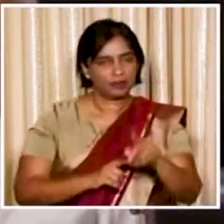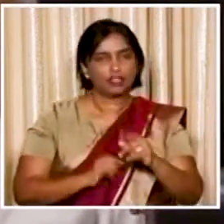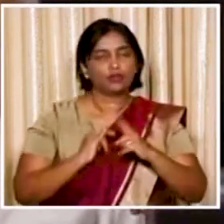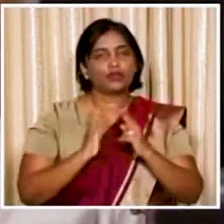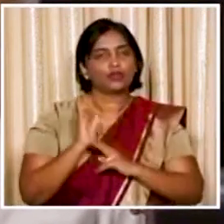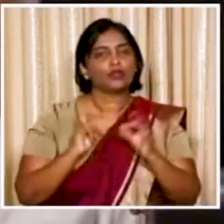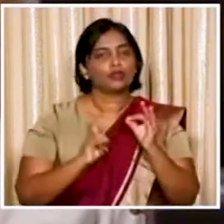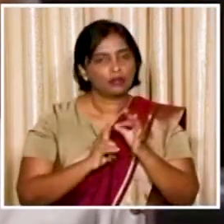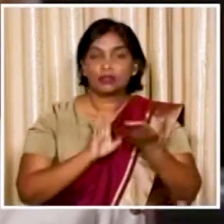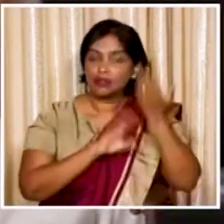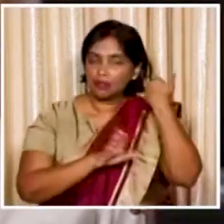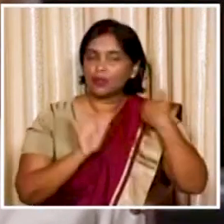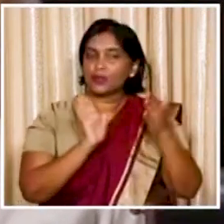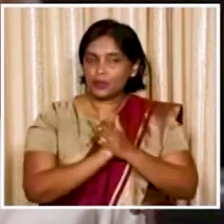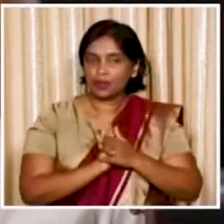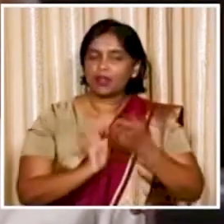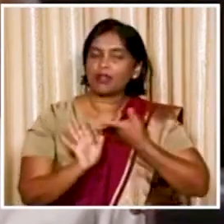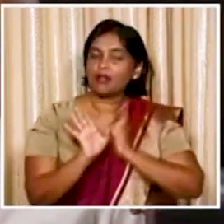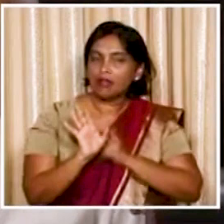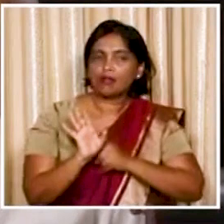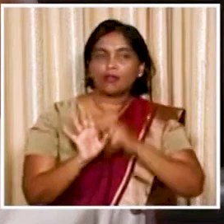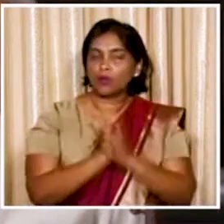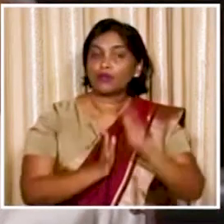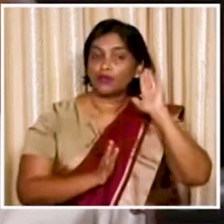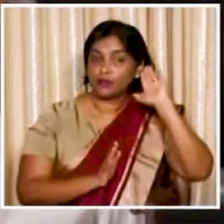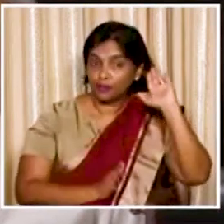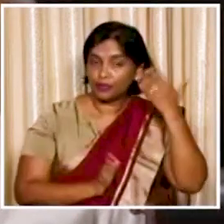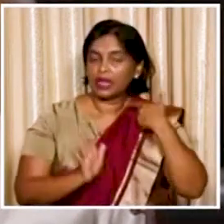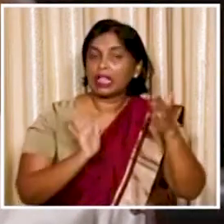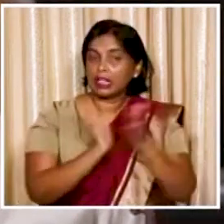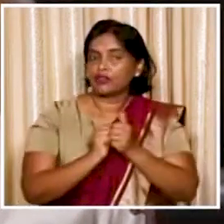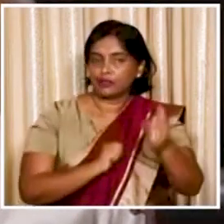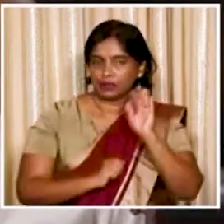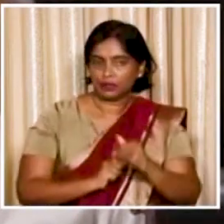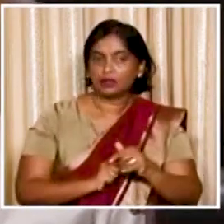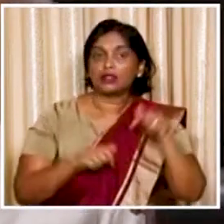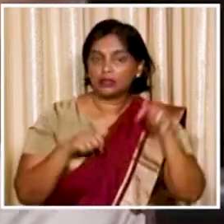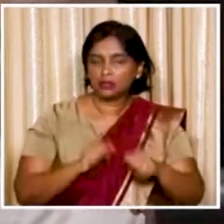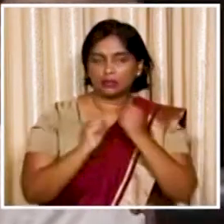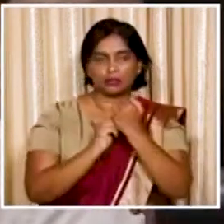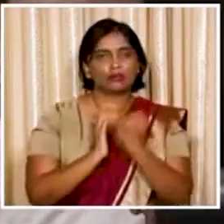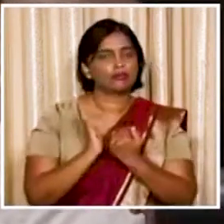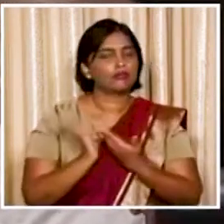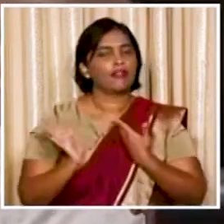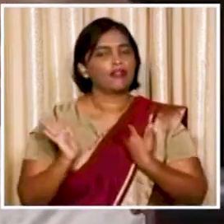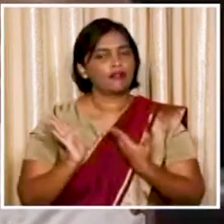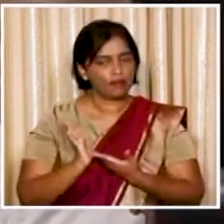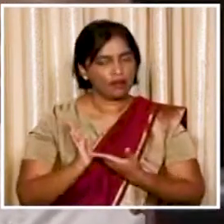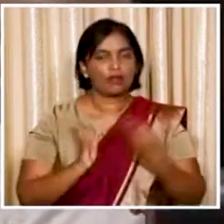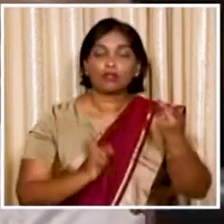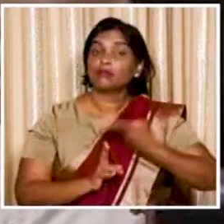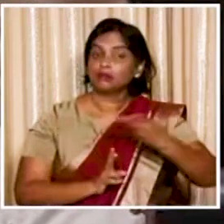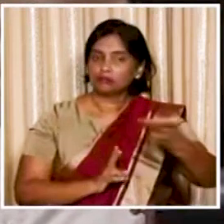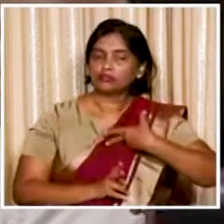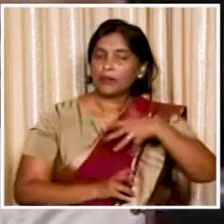එක්සත් ජාතික පක්ෂයේ හිටුවේ කාලේ ඉඳන් අපි හැම වෙලෙම කිව්වා IMF සමග එකතු වෙලා වැඩ කරන්න කියලා. දැන් වැඩසටහනක් ඇවිල්ලා තියෙනවා. දෙපැත්තම